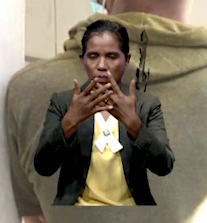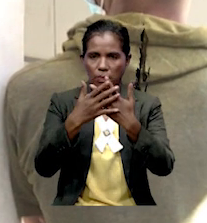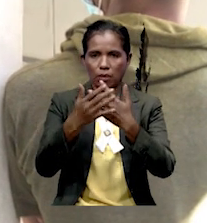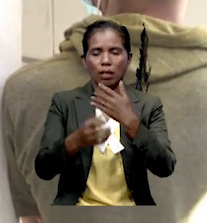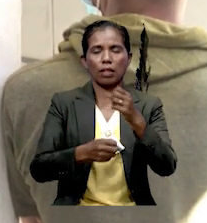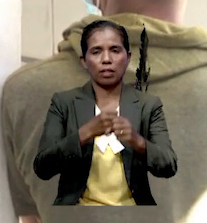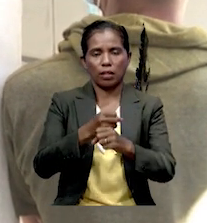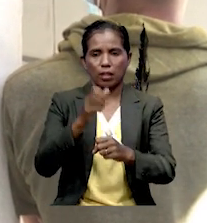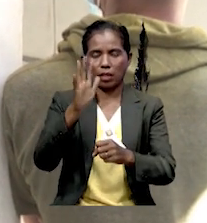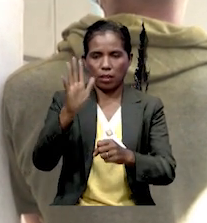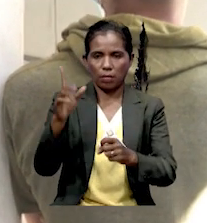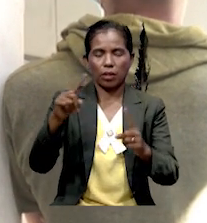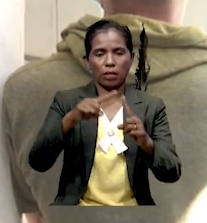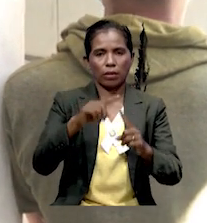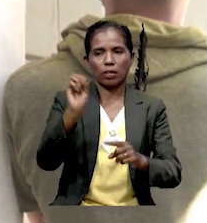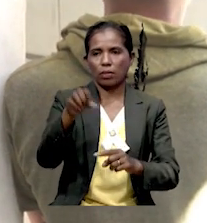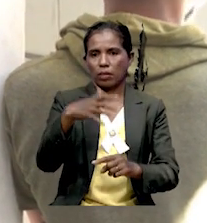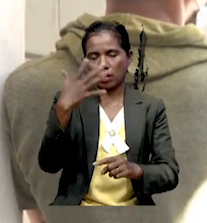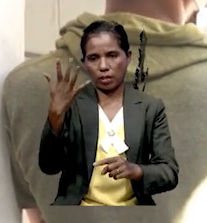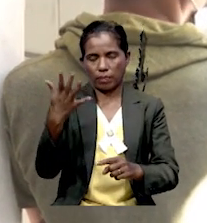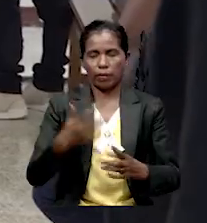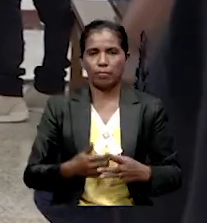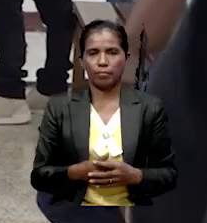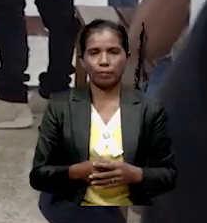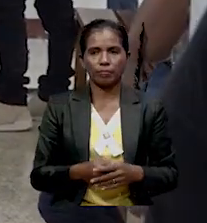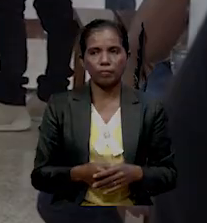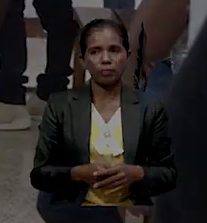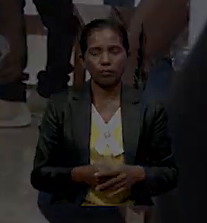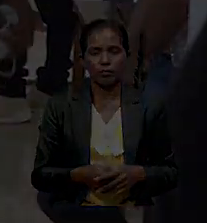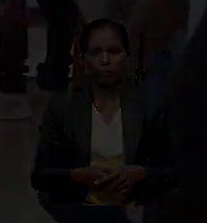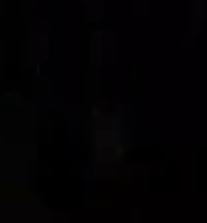tina lima to tina sanul resing lima. Adera Tusimenis, Jaime dos Santos, Jemen.